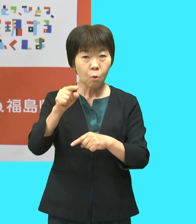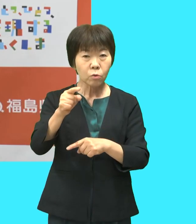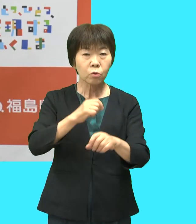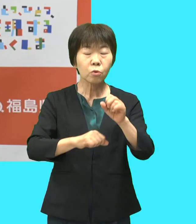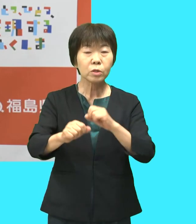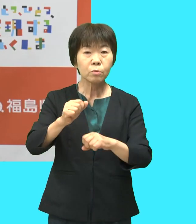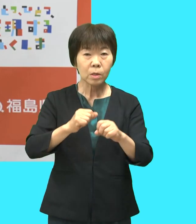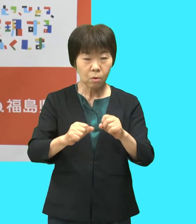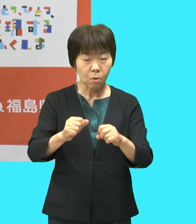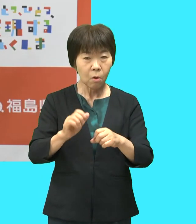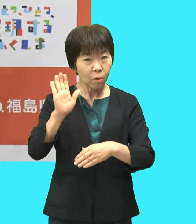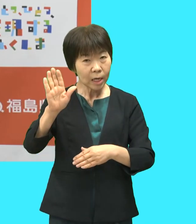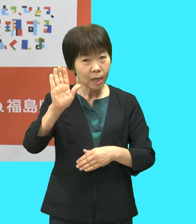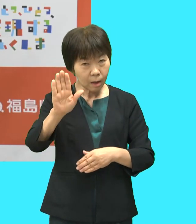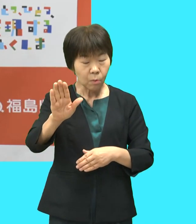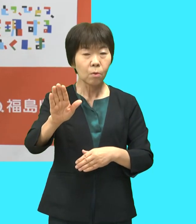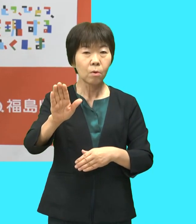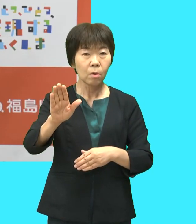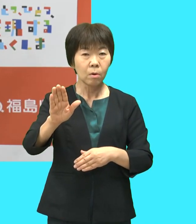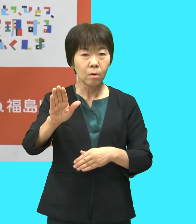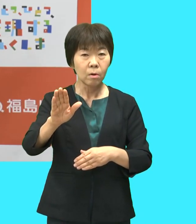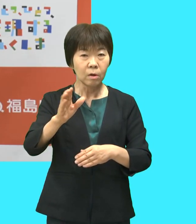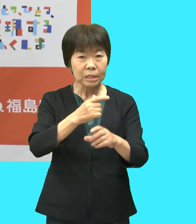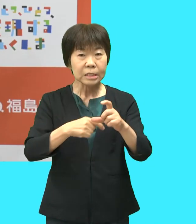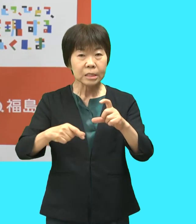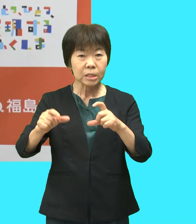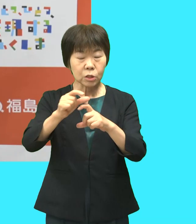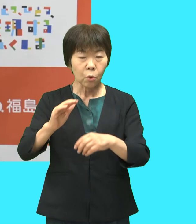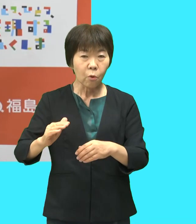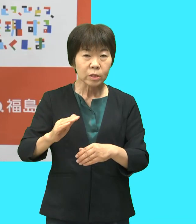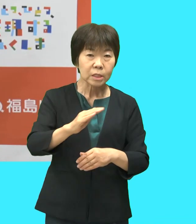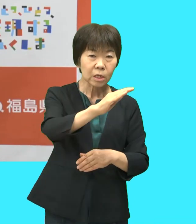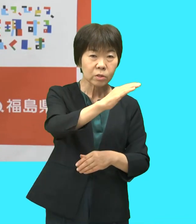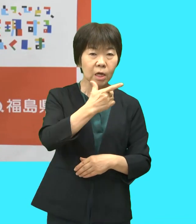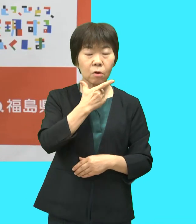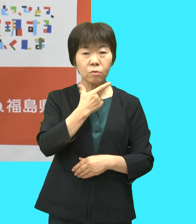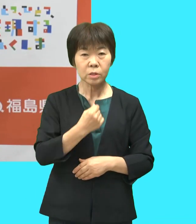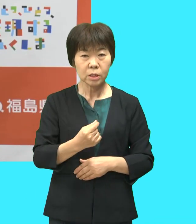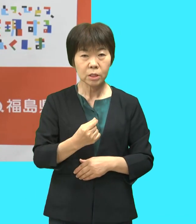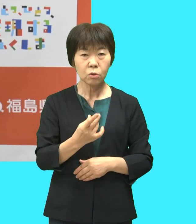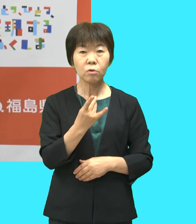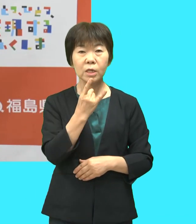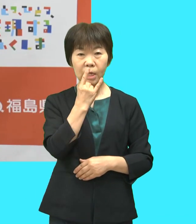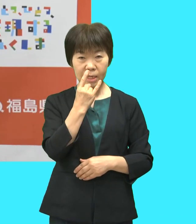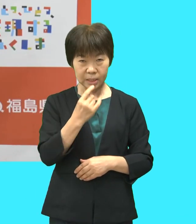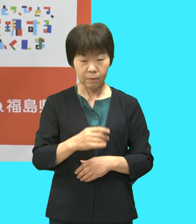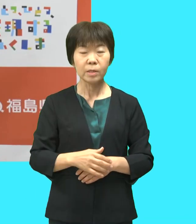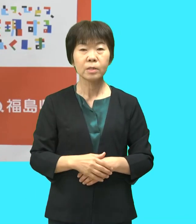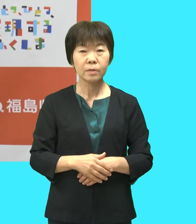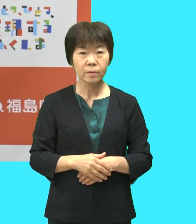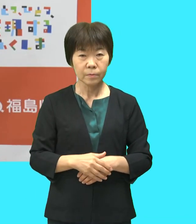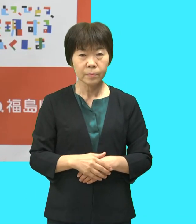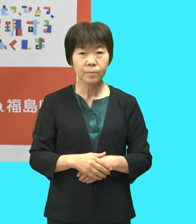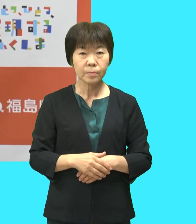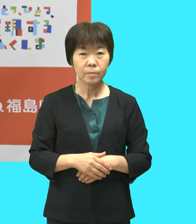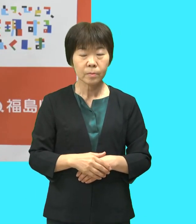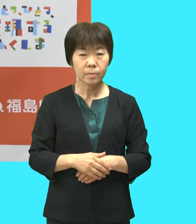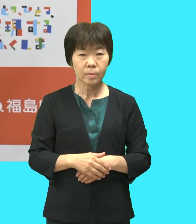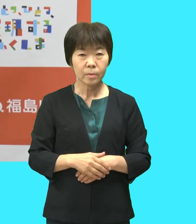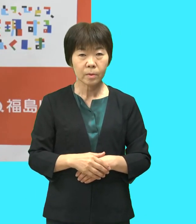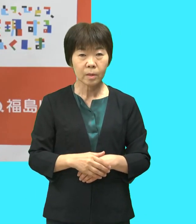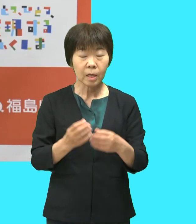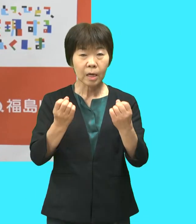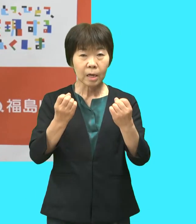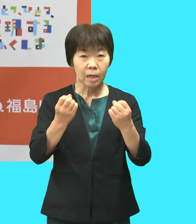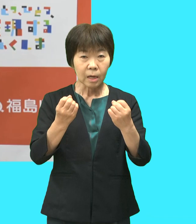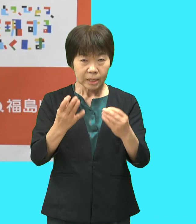組みをこれからもなお一層進化をさせていただくことを期待をしております。また新